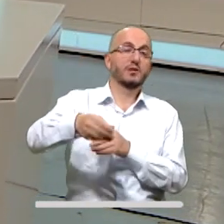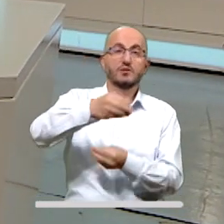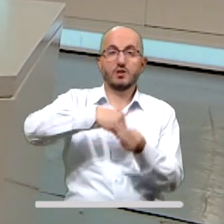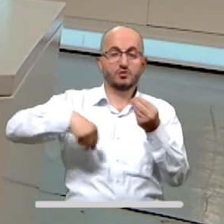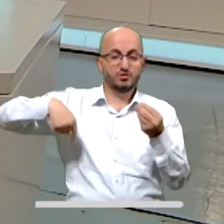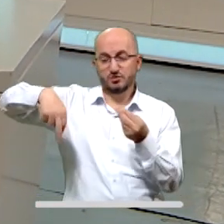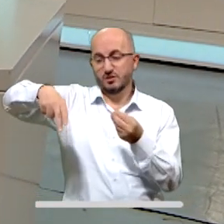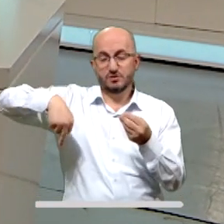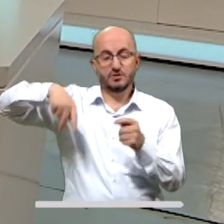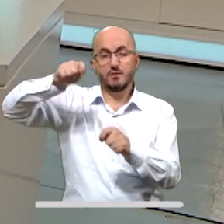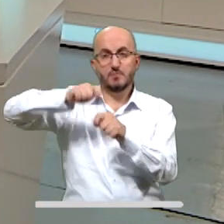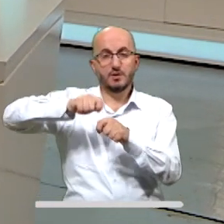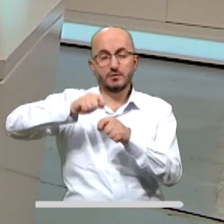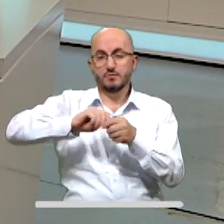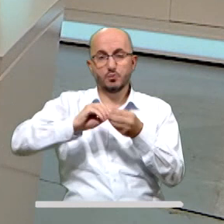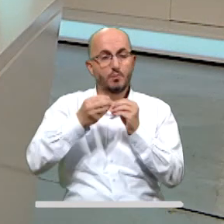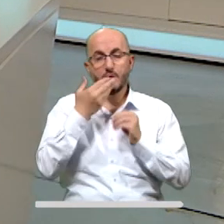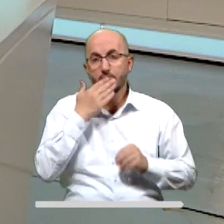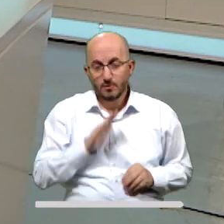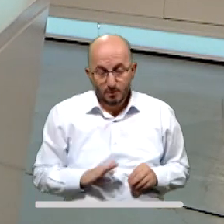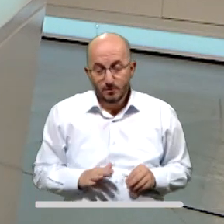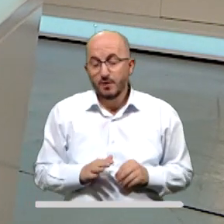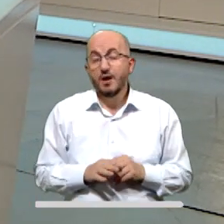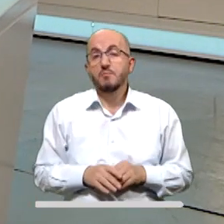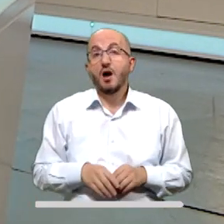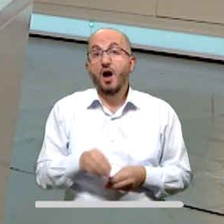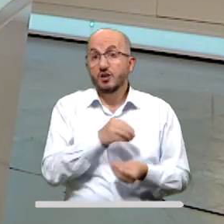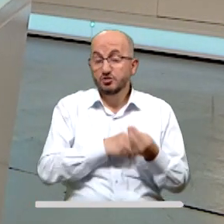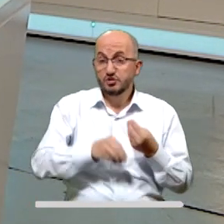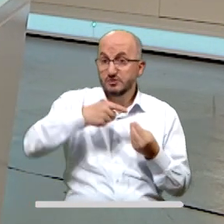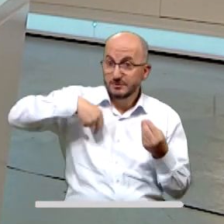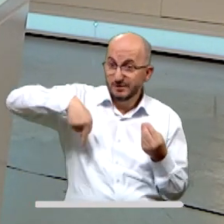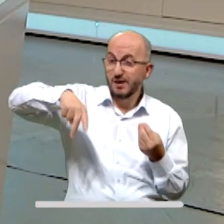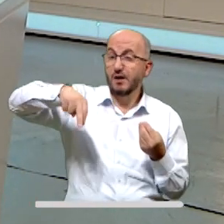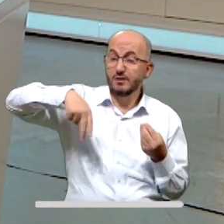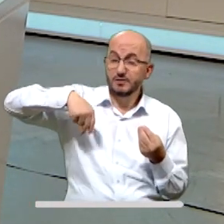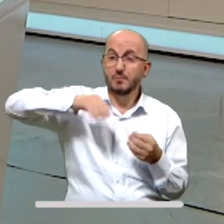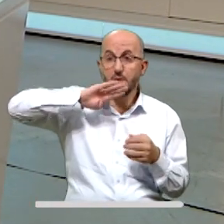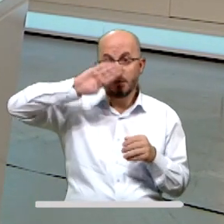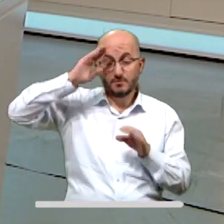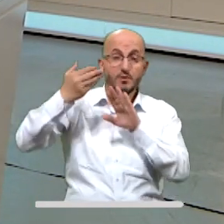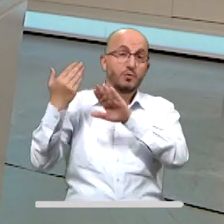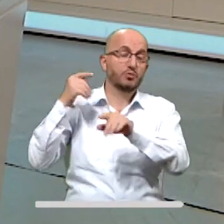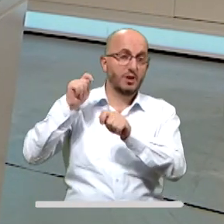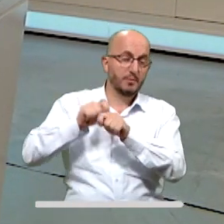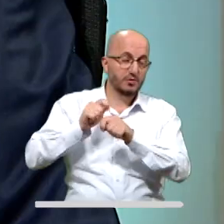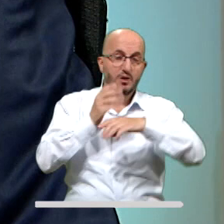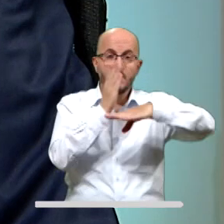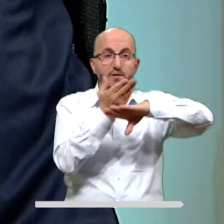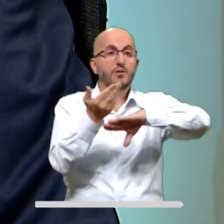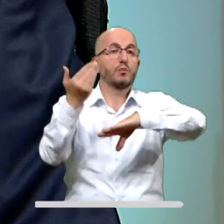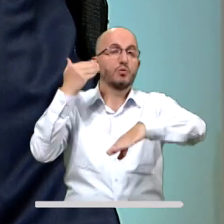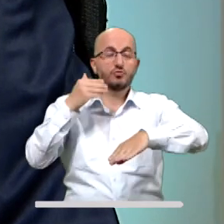ihramsız olarak yapmalarında bir mahsur yok. Ama haccın sayi eğer bayramdan önce yapılacaksa, Arafat'tan önce,